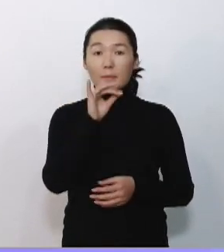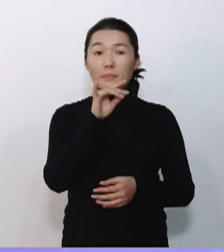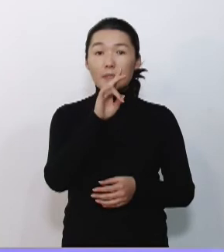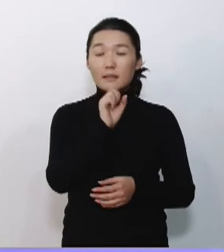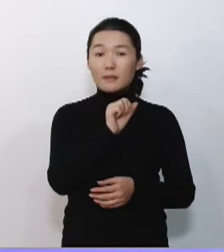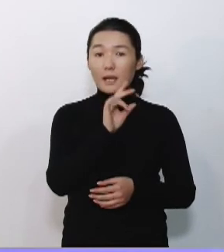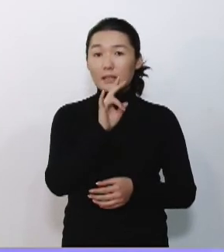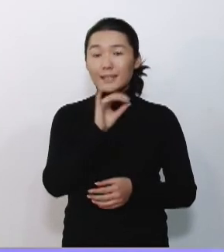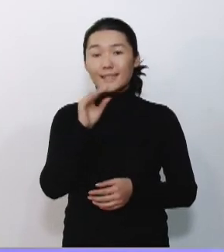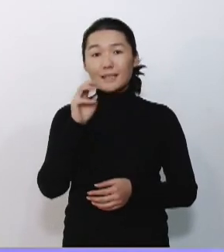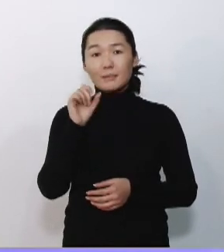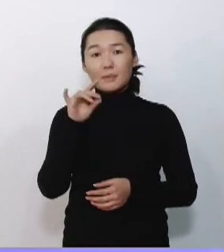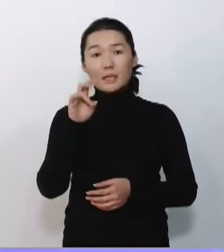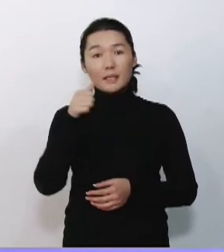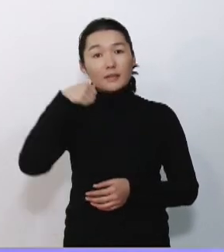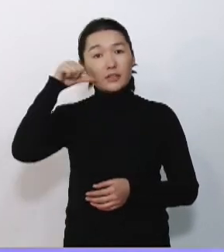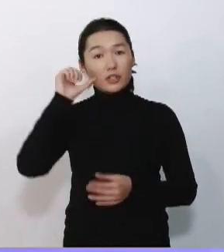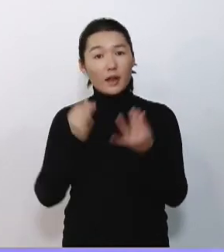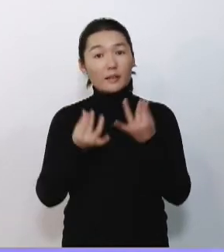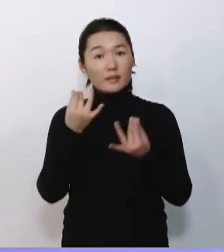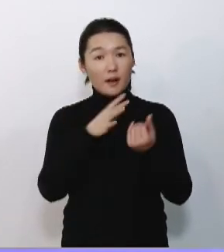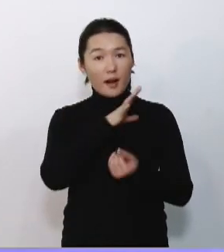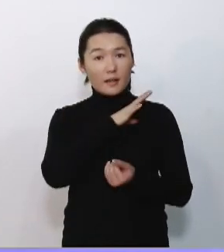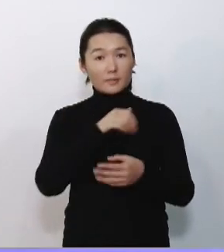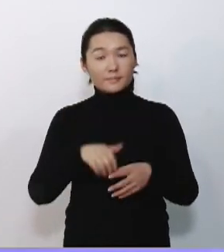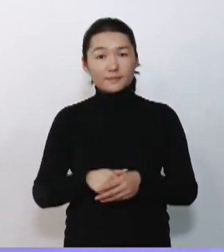Мирлан и Марлен вчера играли.